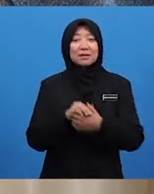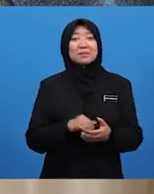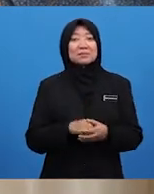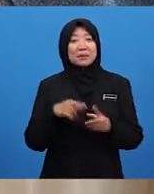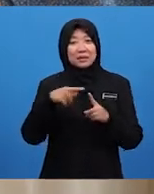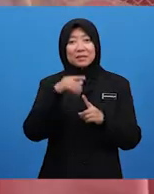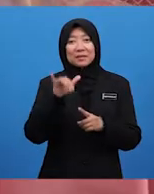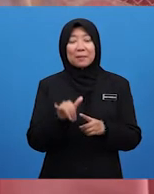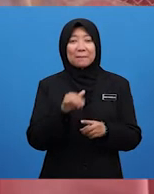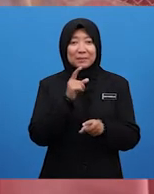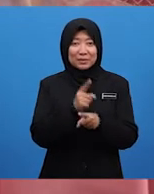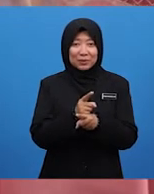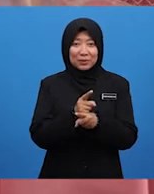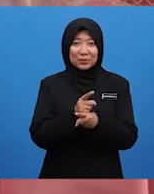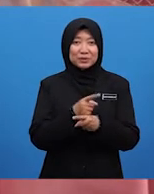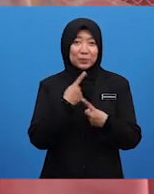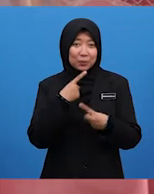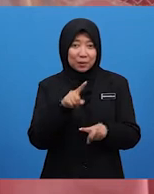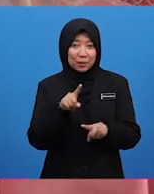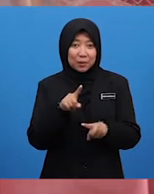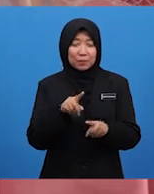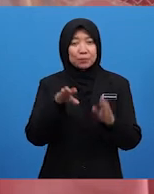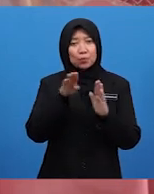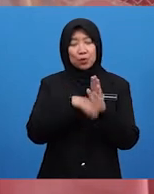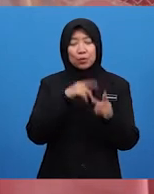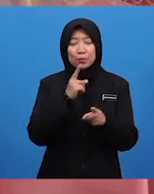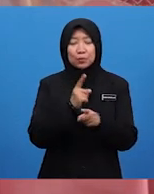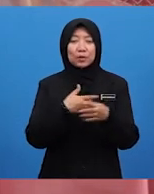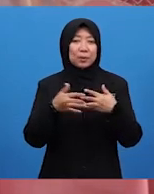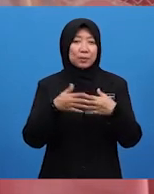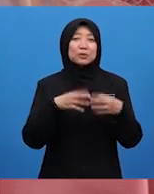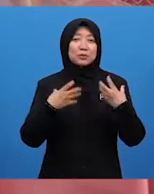betul. Yang kurang tepat, boleh cuba lagi.